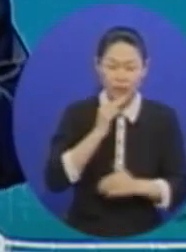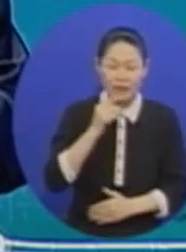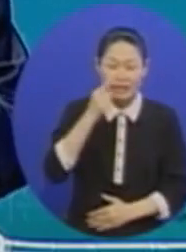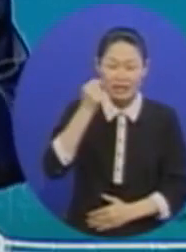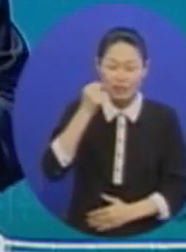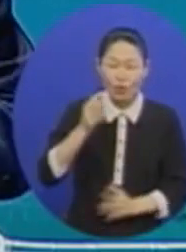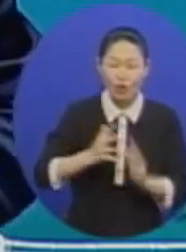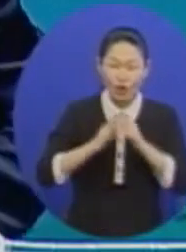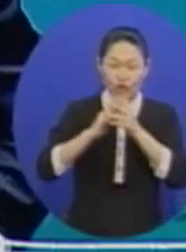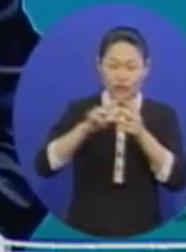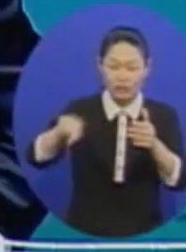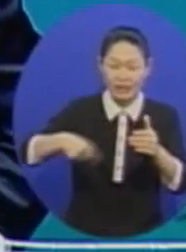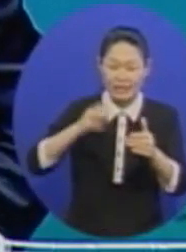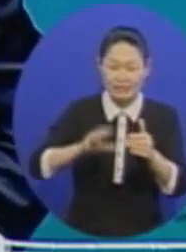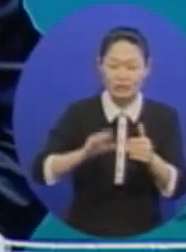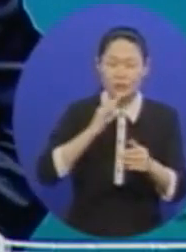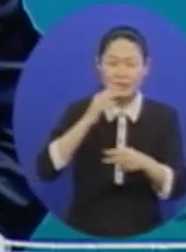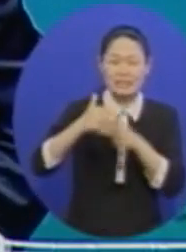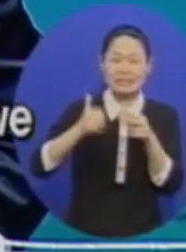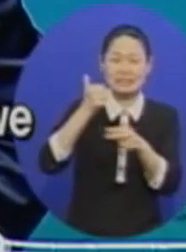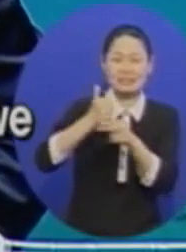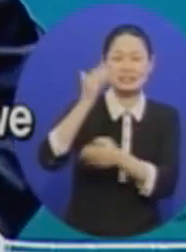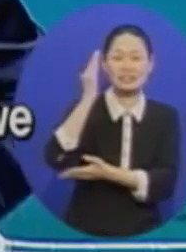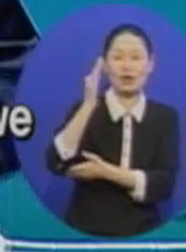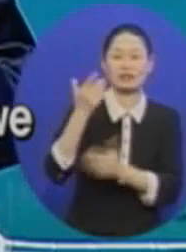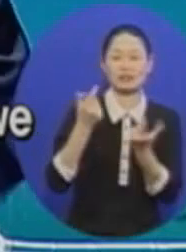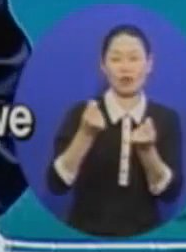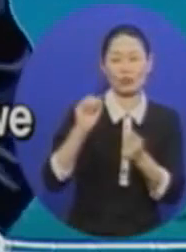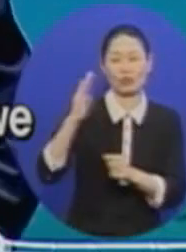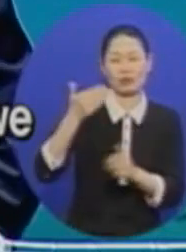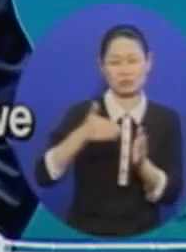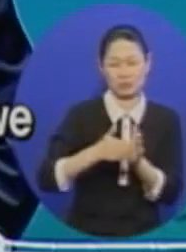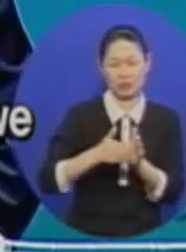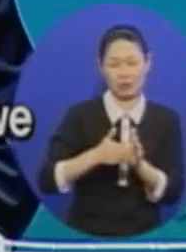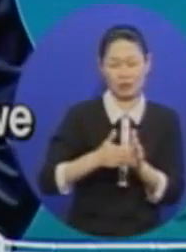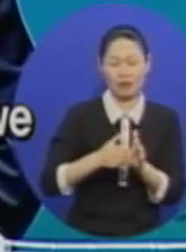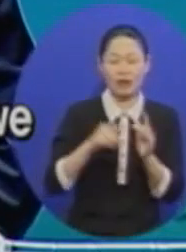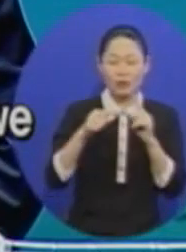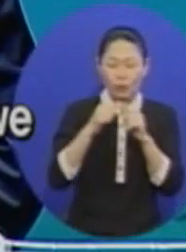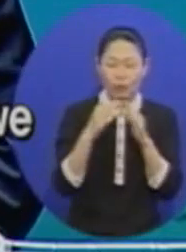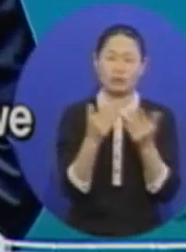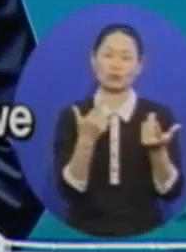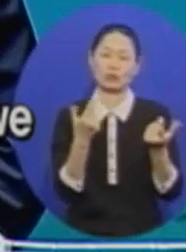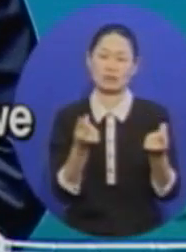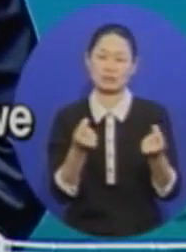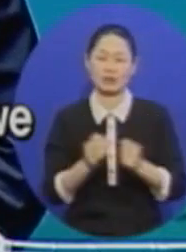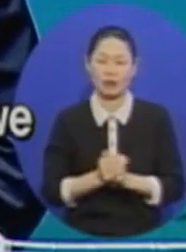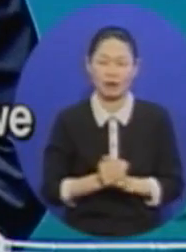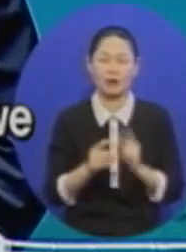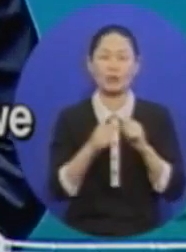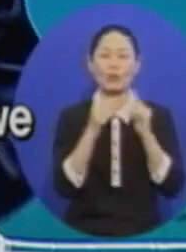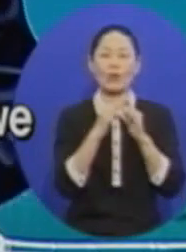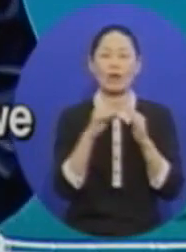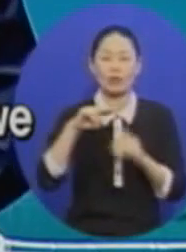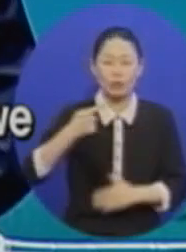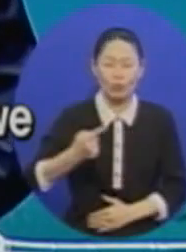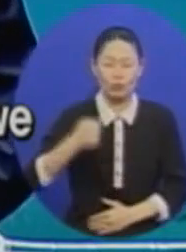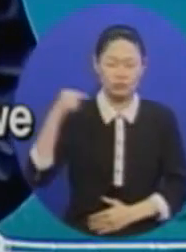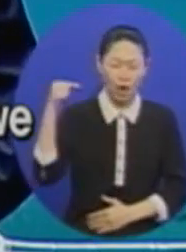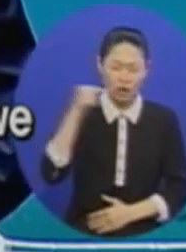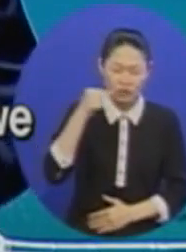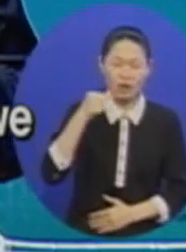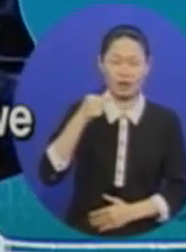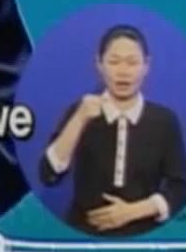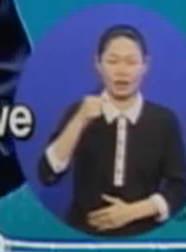불려지는 이름이 되었습니다 교회도 그렇게 해야 하는 거죠 교회도 철저하게